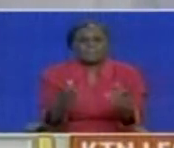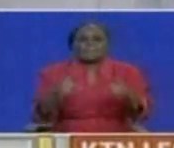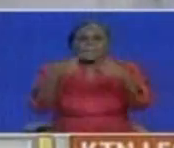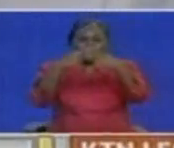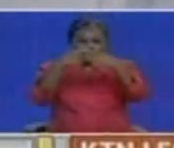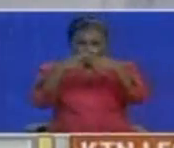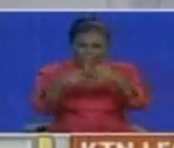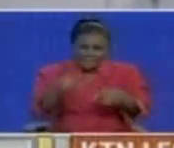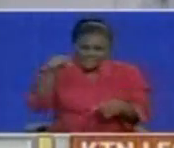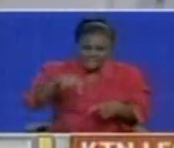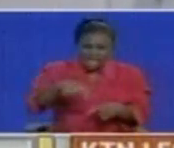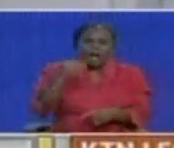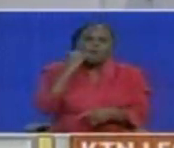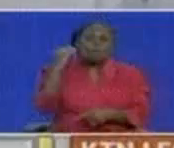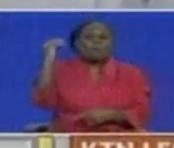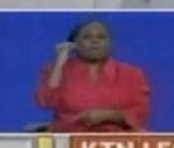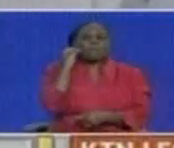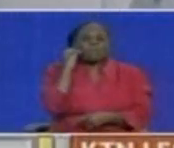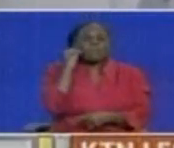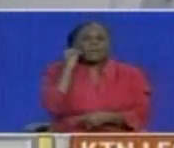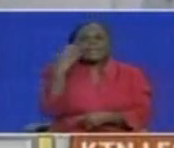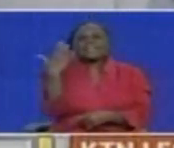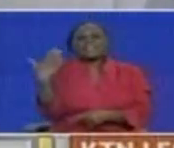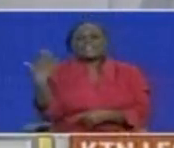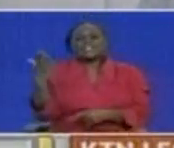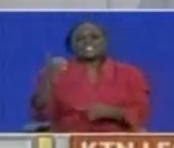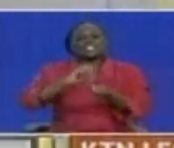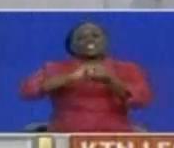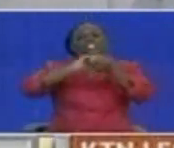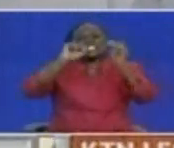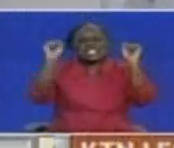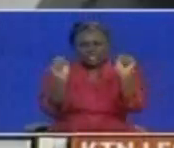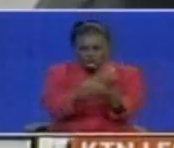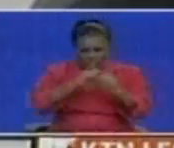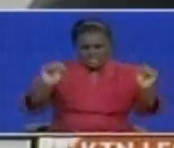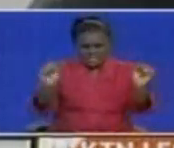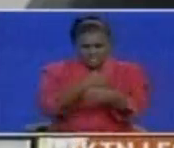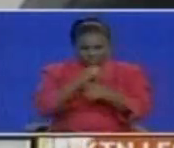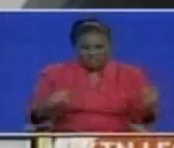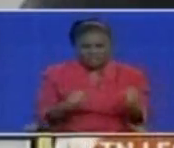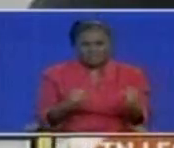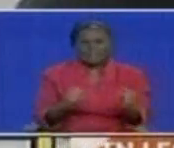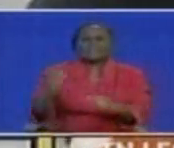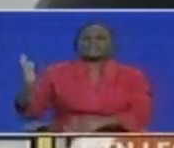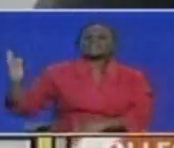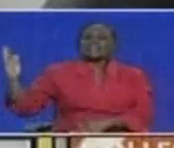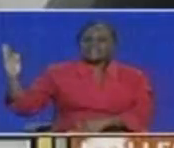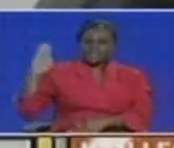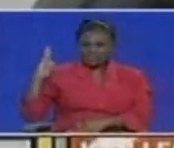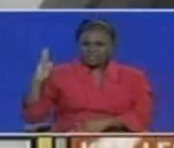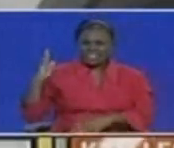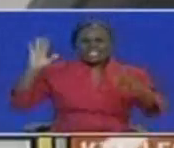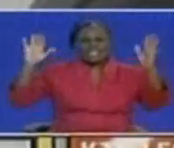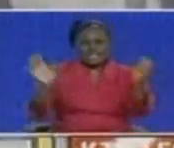lakini hapa nyumbani mambo yameharibika, sio? Security imeharibika nchi